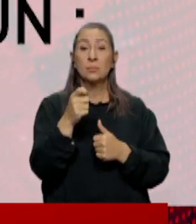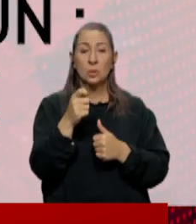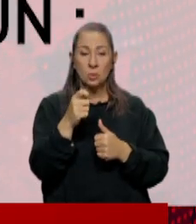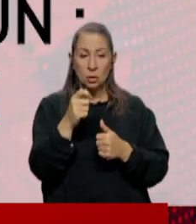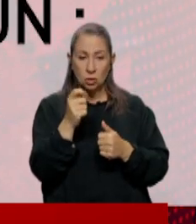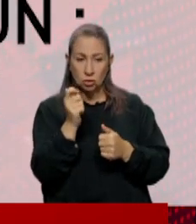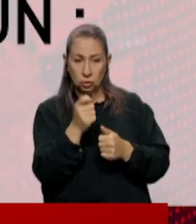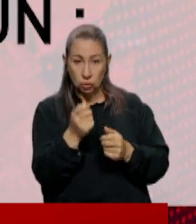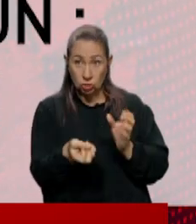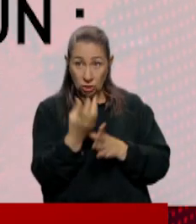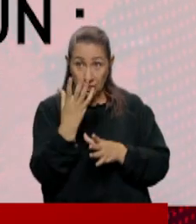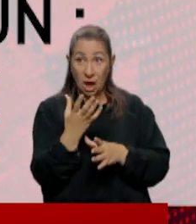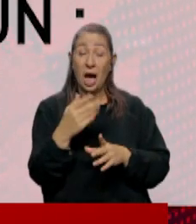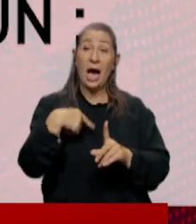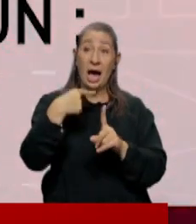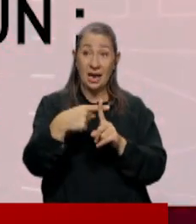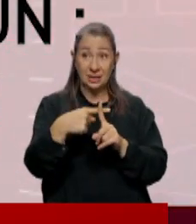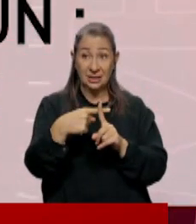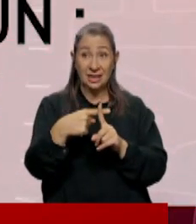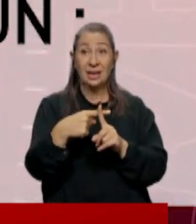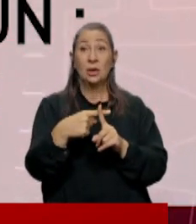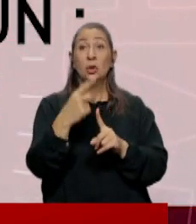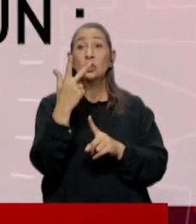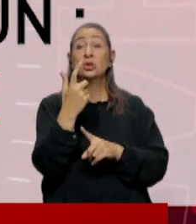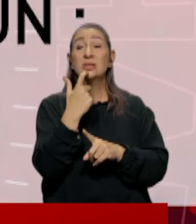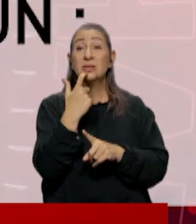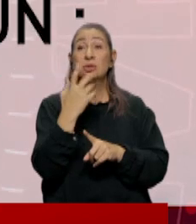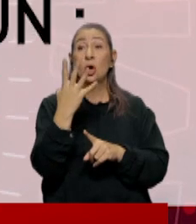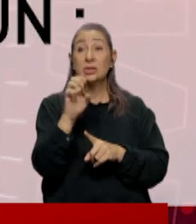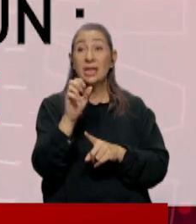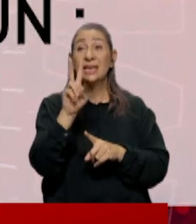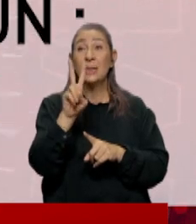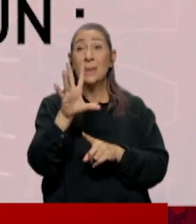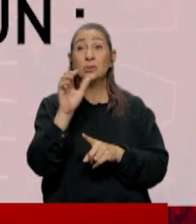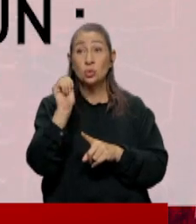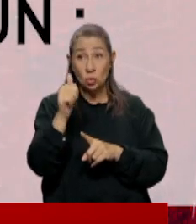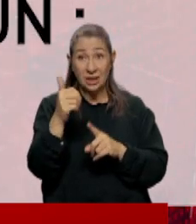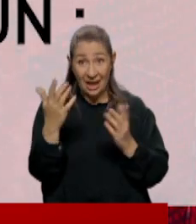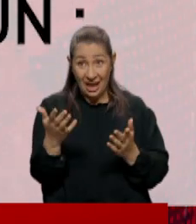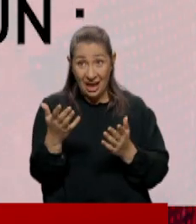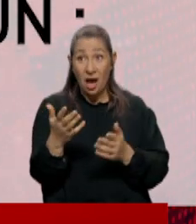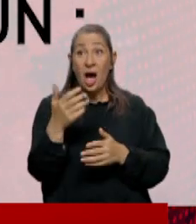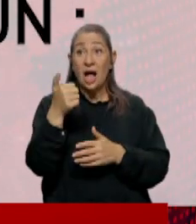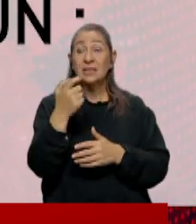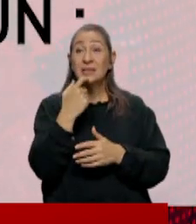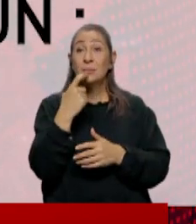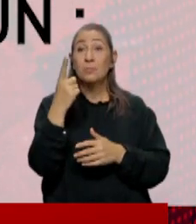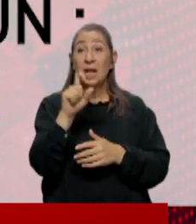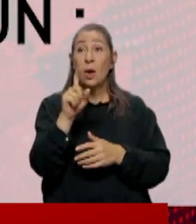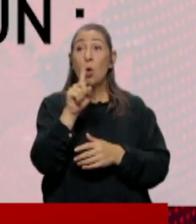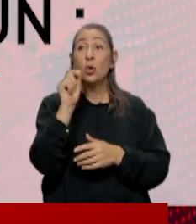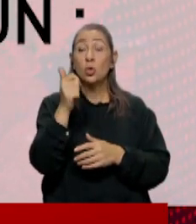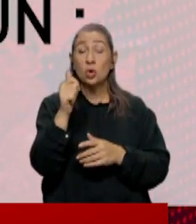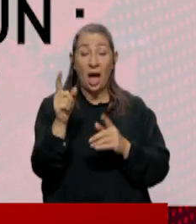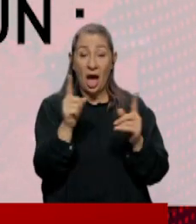çıkması durumunda Ayrıca en az 3 yıl 4 ay 25 gün ile 6 yıl 1 ay